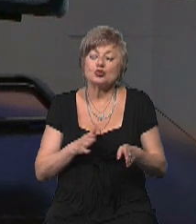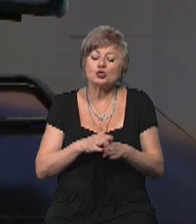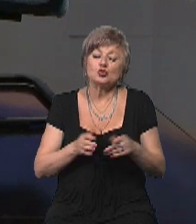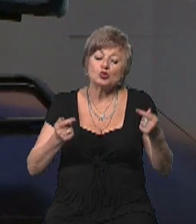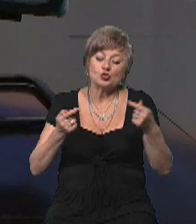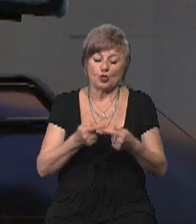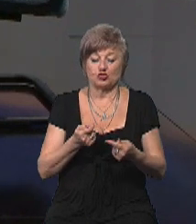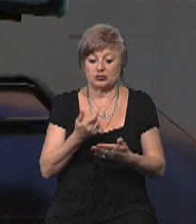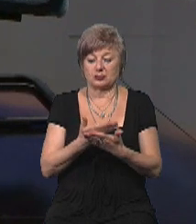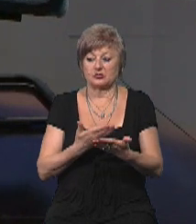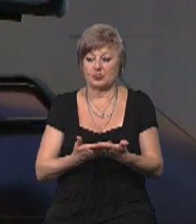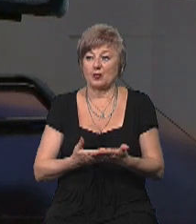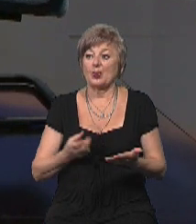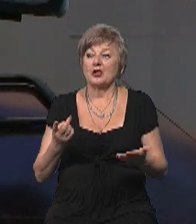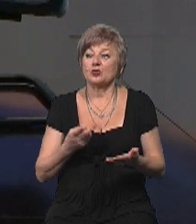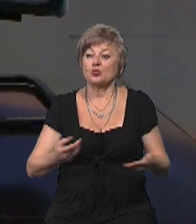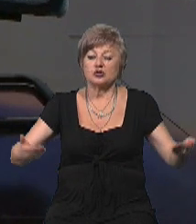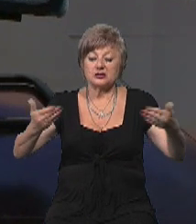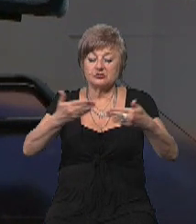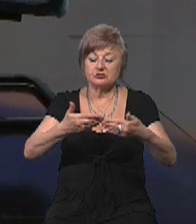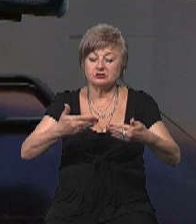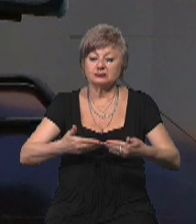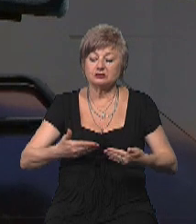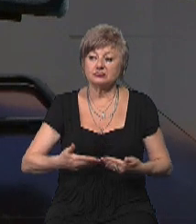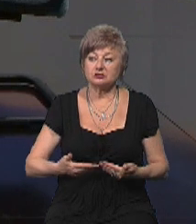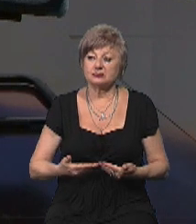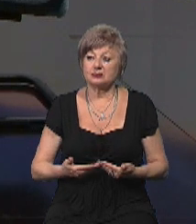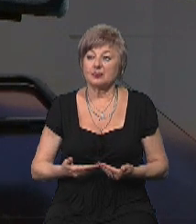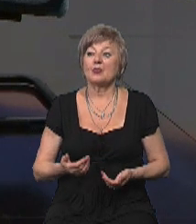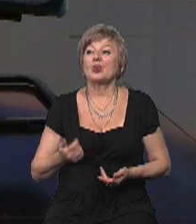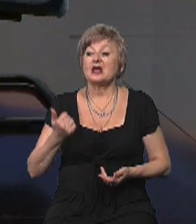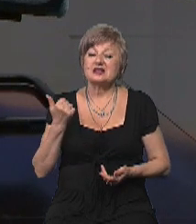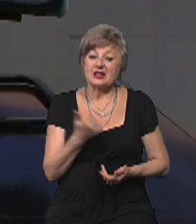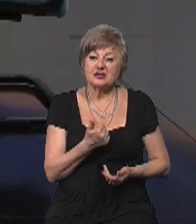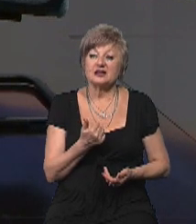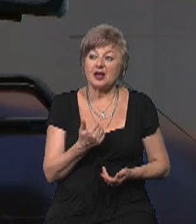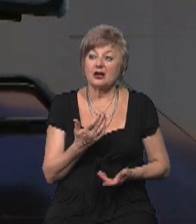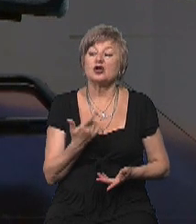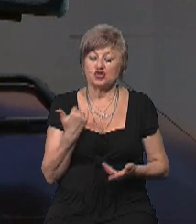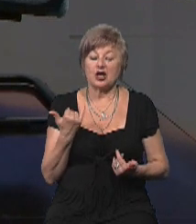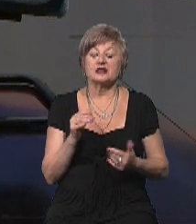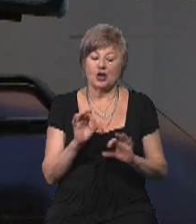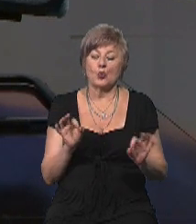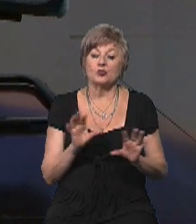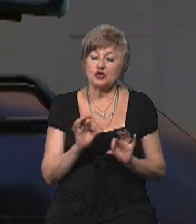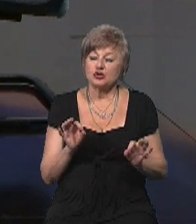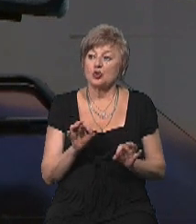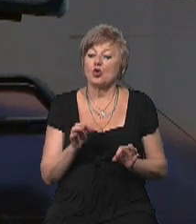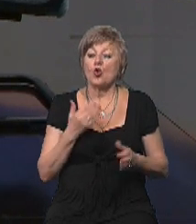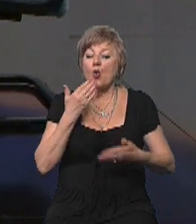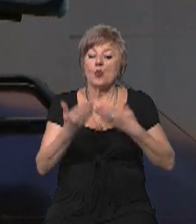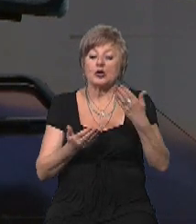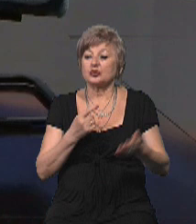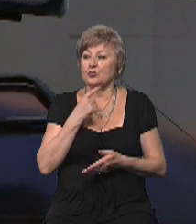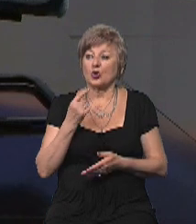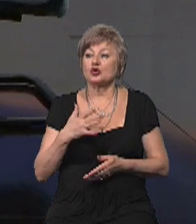те же самые, только нужно прикладывать к ним те знания, которые... Це аналіз за тиждень. Аналіз, почала цвісти амброзія. Я объясню, давайте. І звернень більше, ніж минулого року.